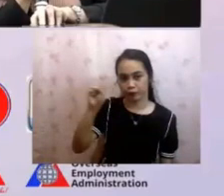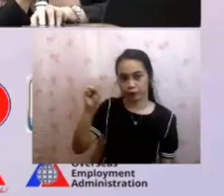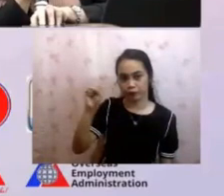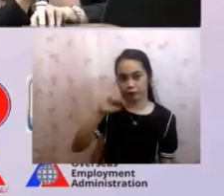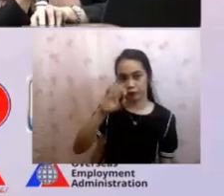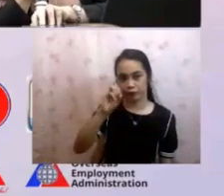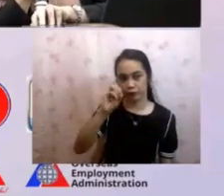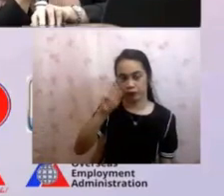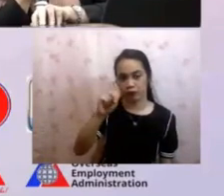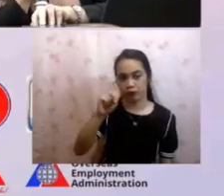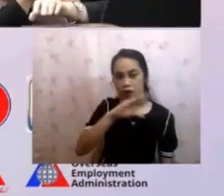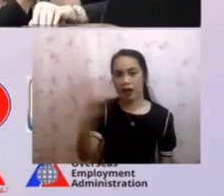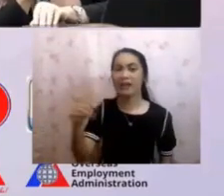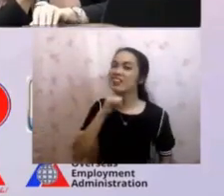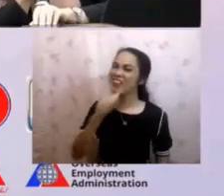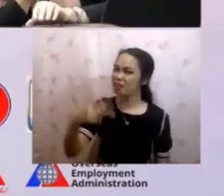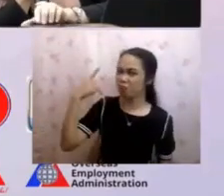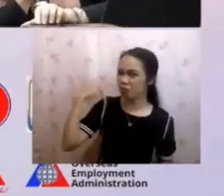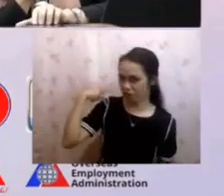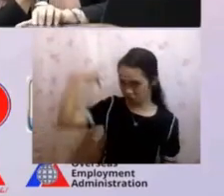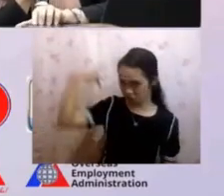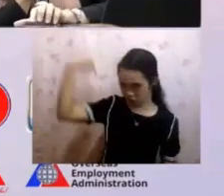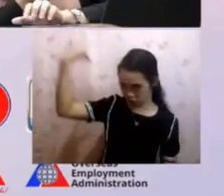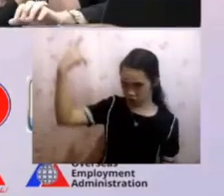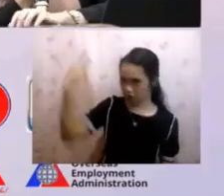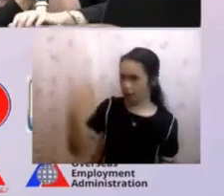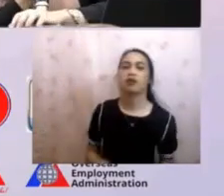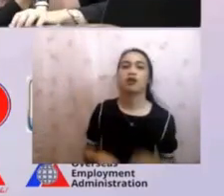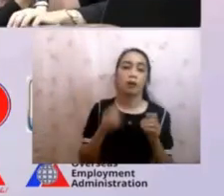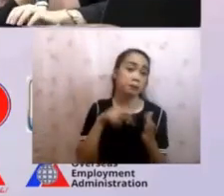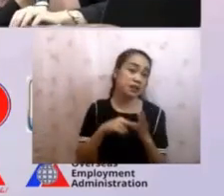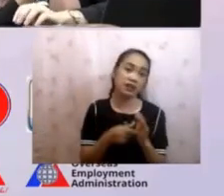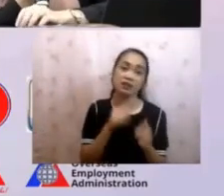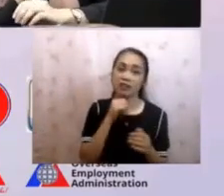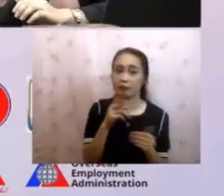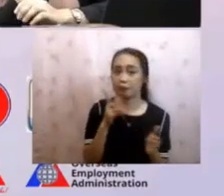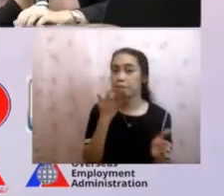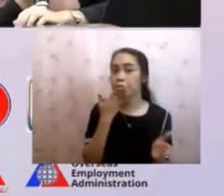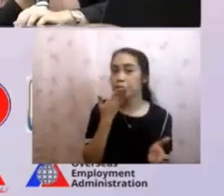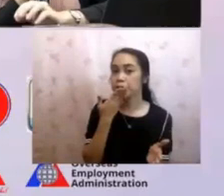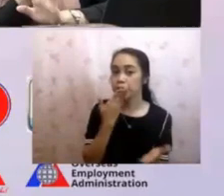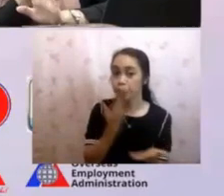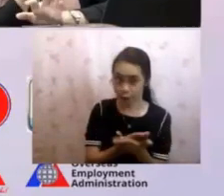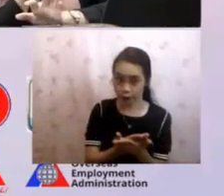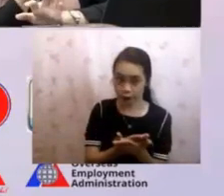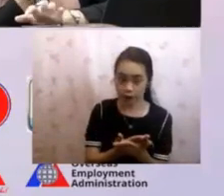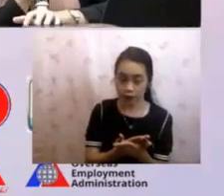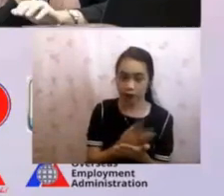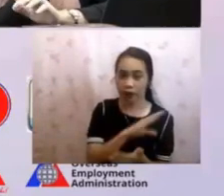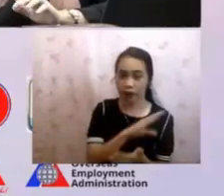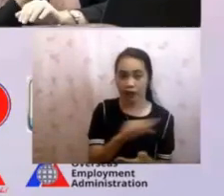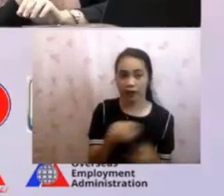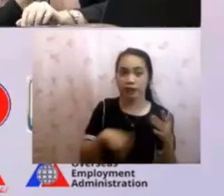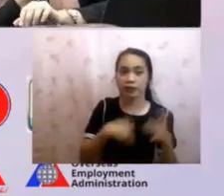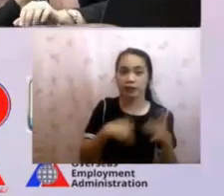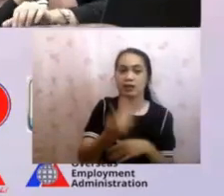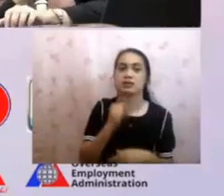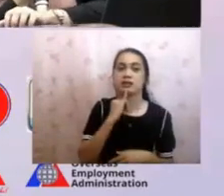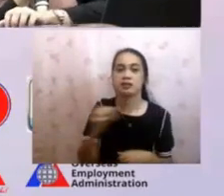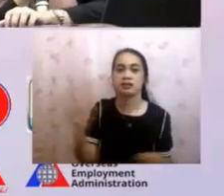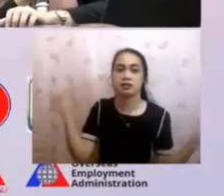apply. There are companies ba yan nga sa ilang system, ilang ibot ang imong name. And then if unsa imuhang result sa imuhang interview, if wala ka ni